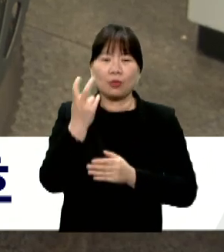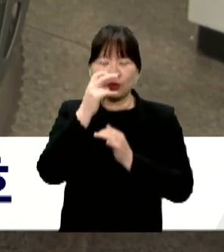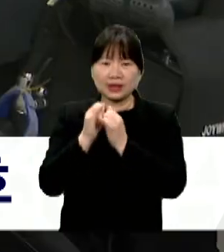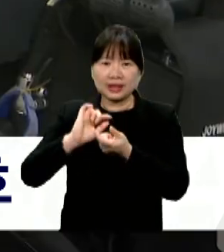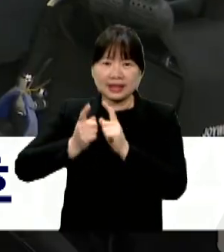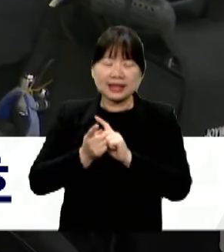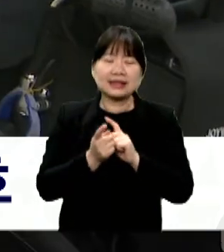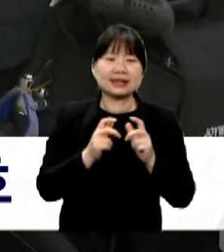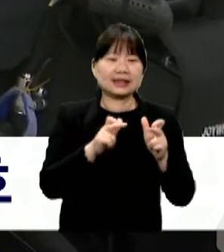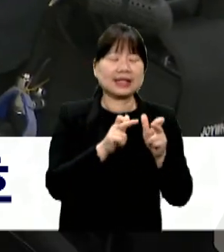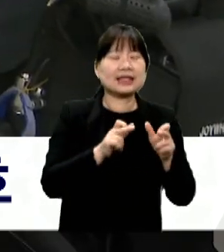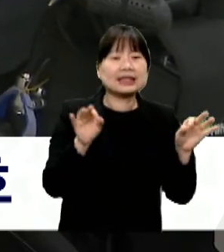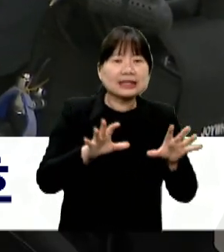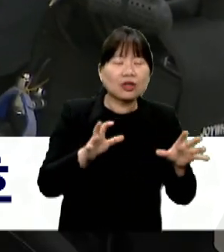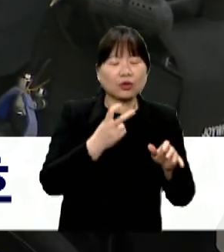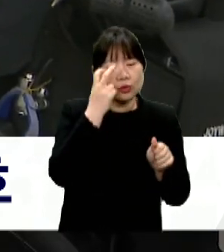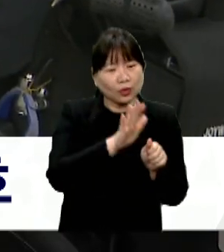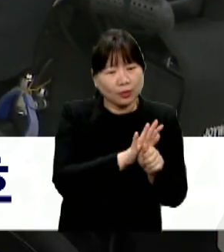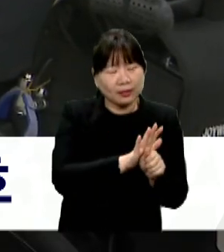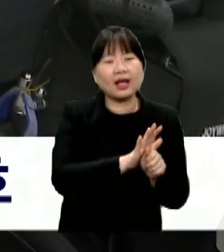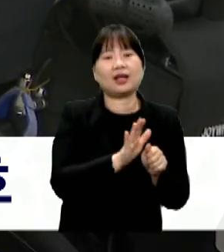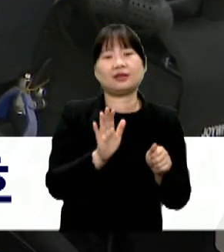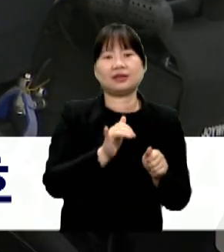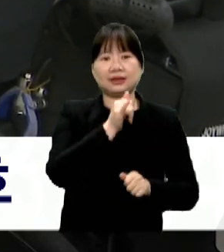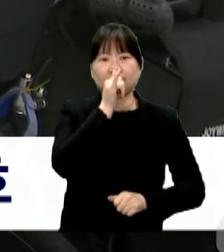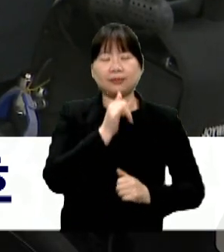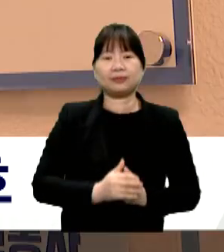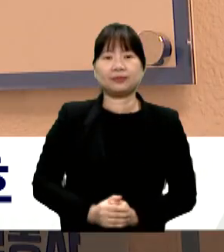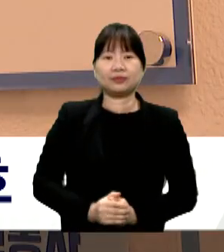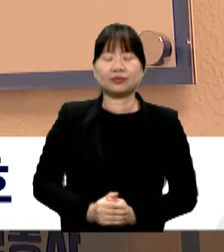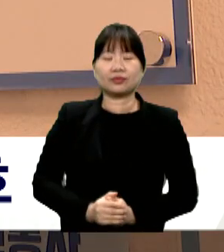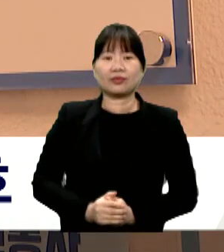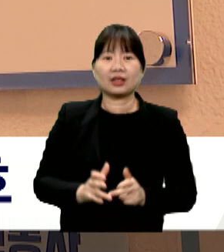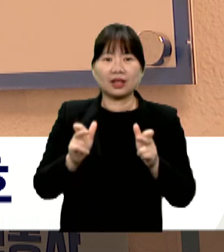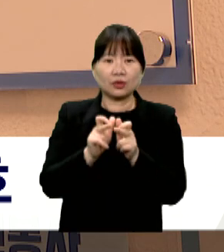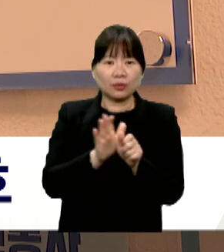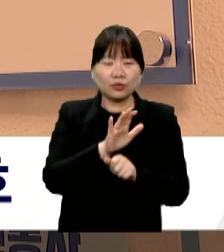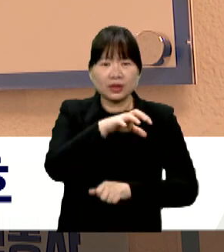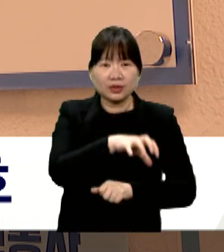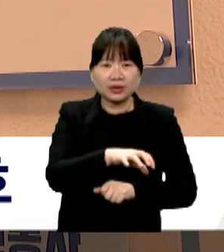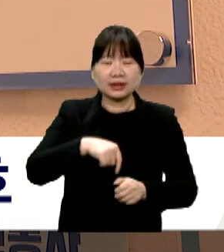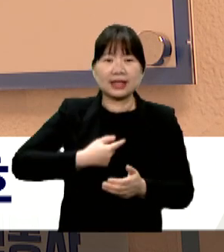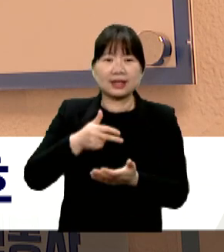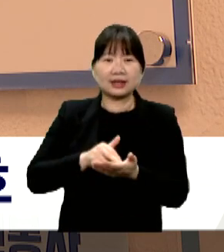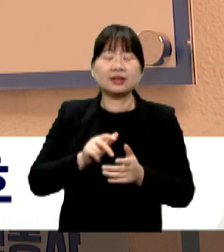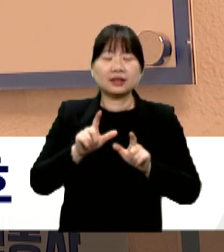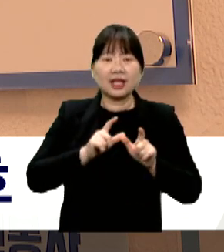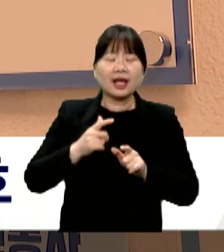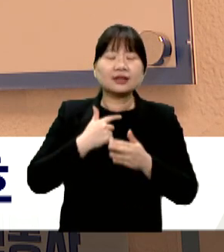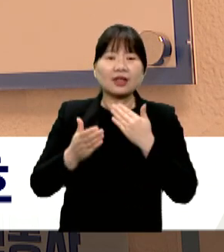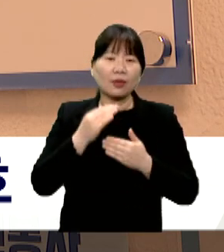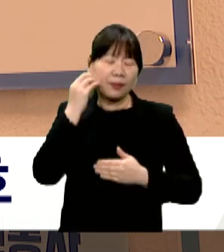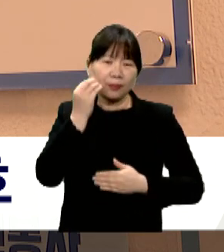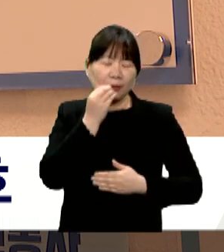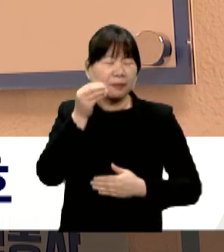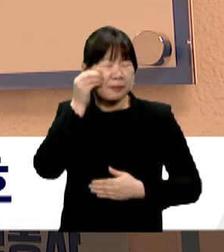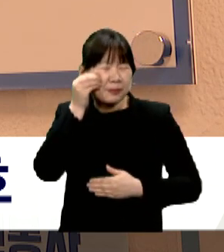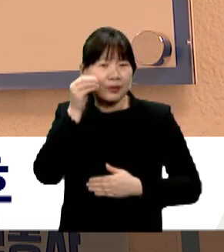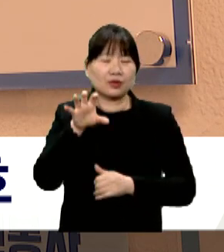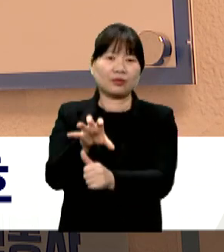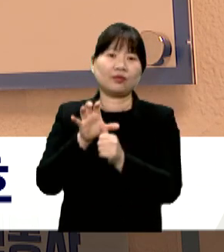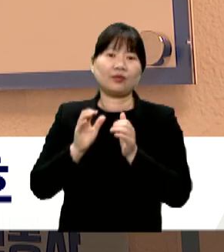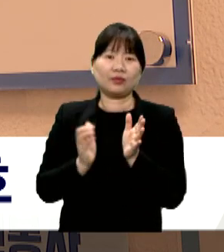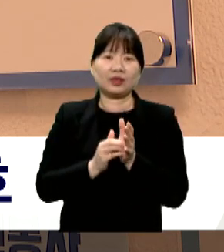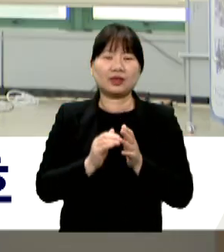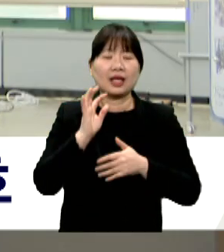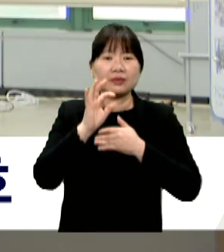보호자를 대신해 장애인을 일시적으로 돌봐주는 서비스입니다. 장애인 돌봄 장소로 장애인 자립생활 체험홈 유휴